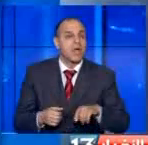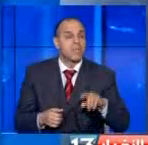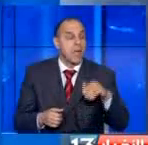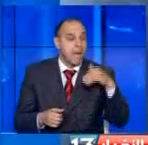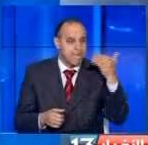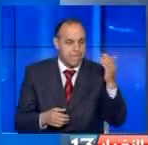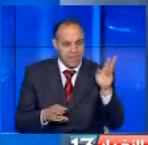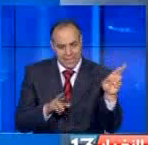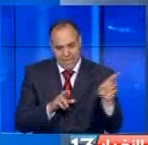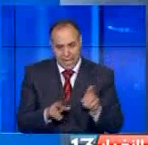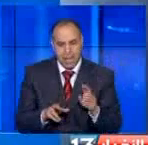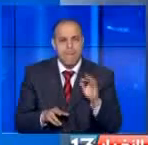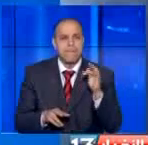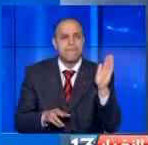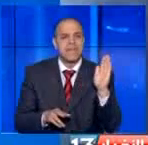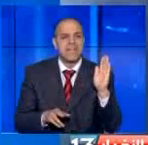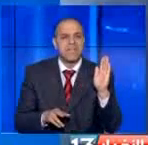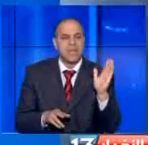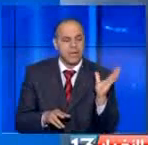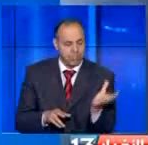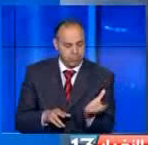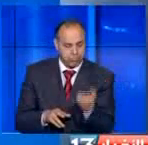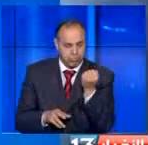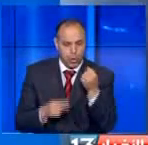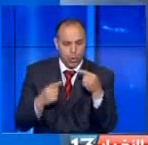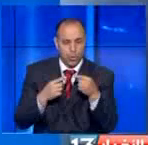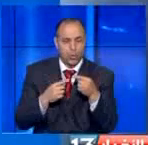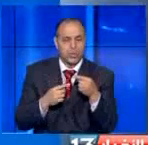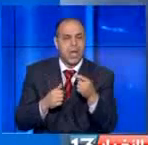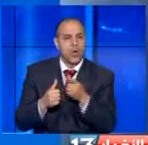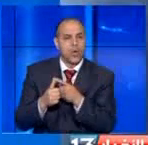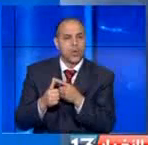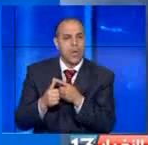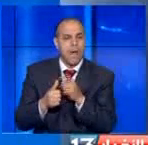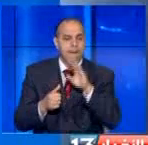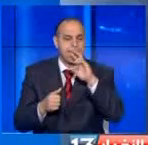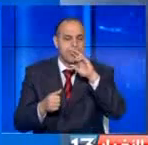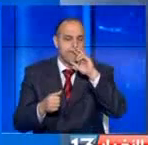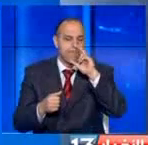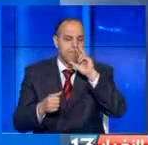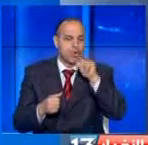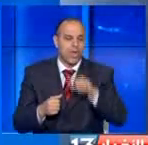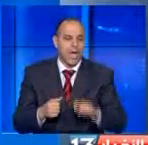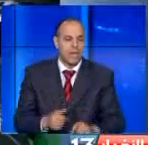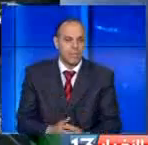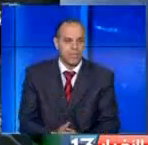فيما استعاد بنفيكا نغمة الفوز بالدرجة الأولى البرتغالية.